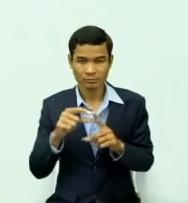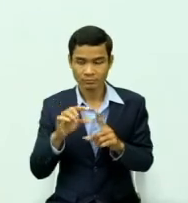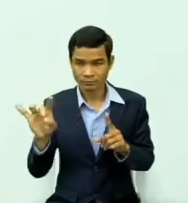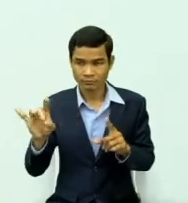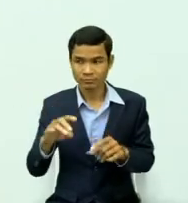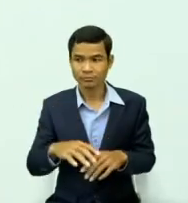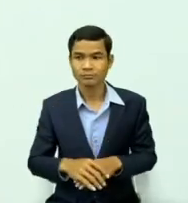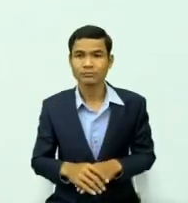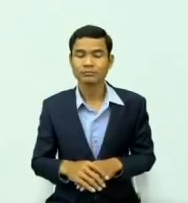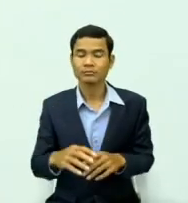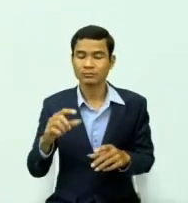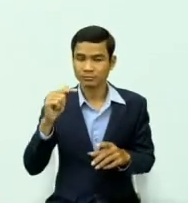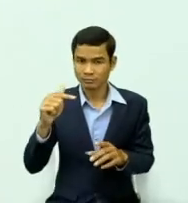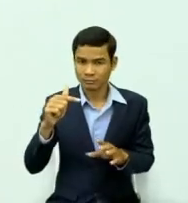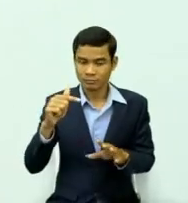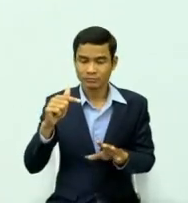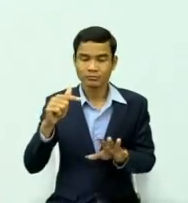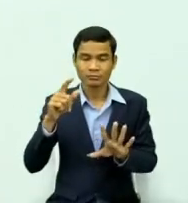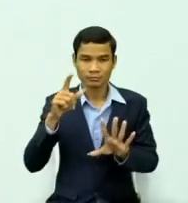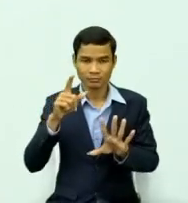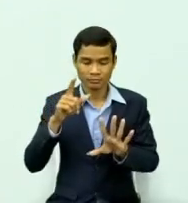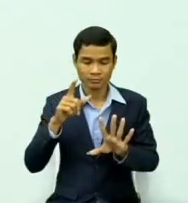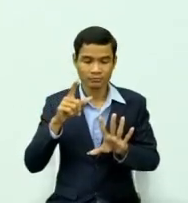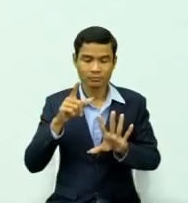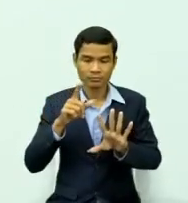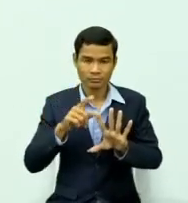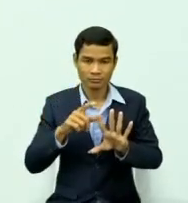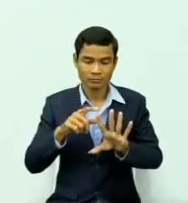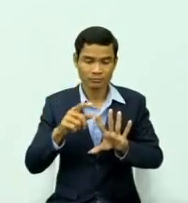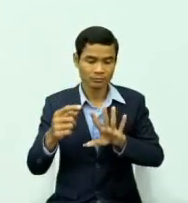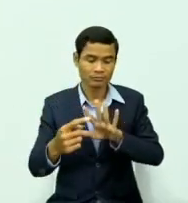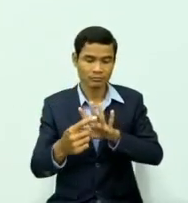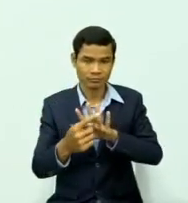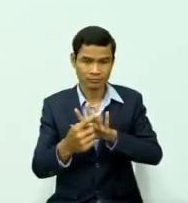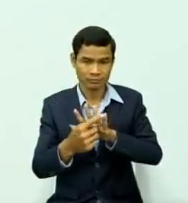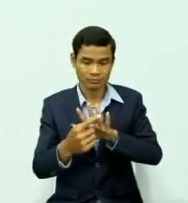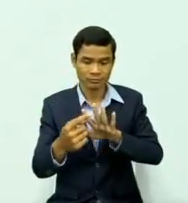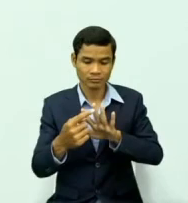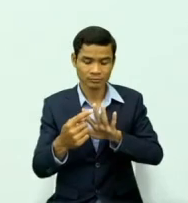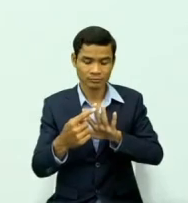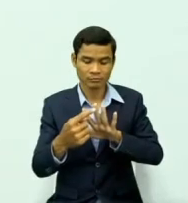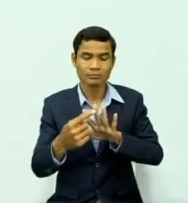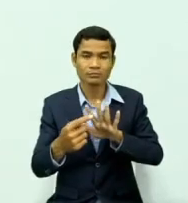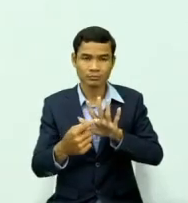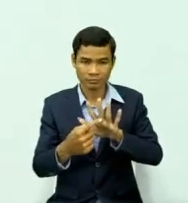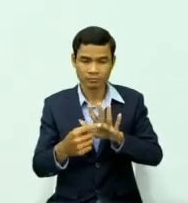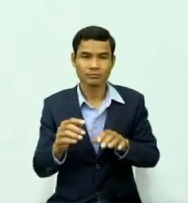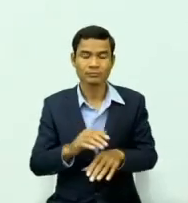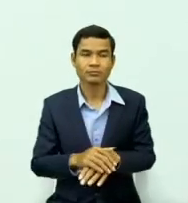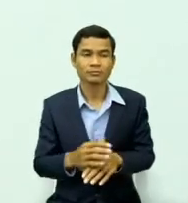chà ngò ơ ngơ chà chấm lại ép chiên ní